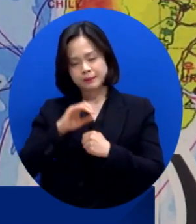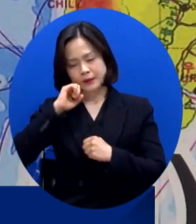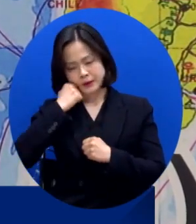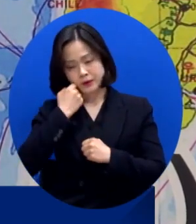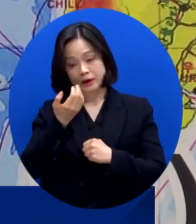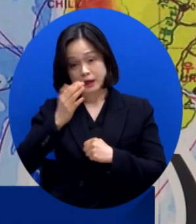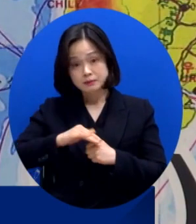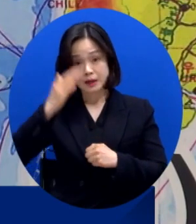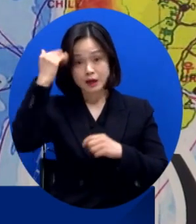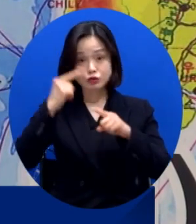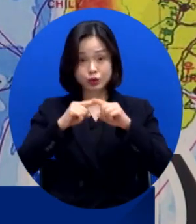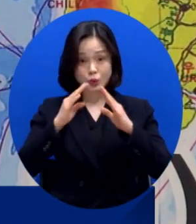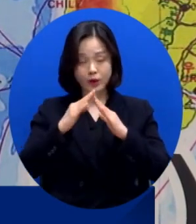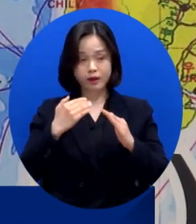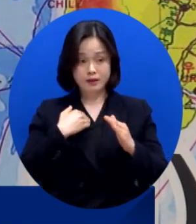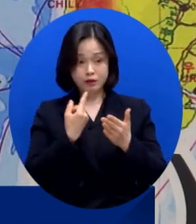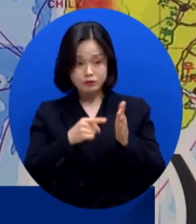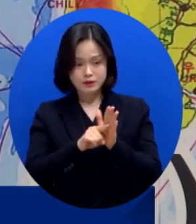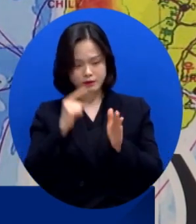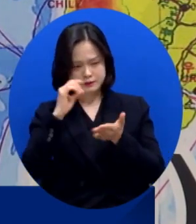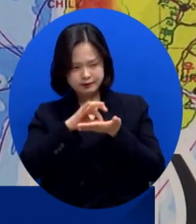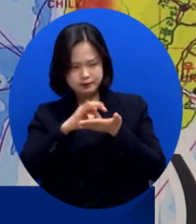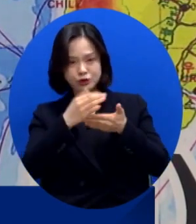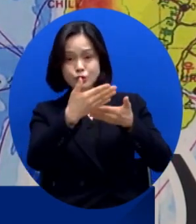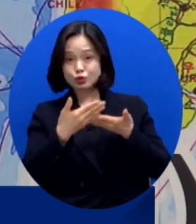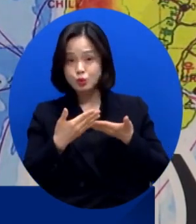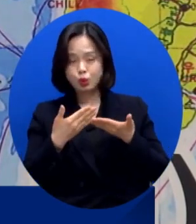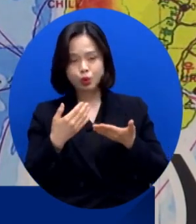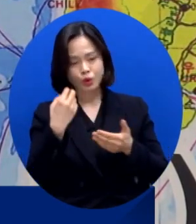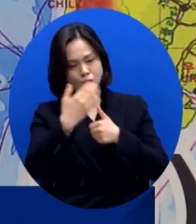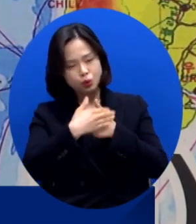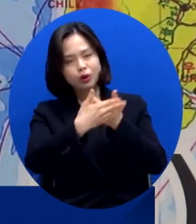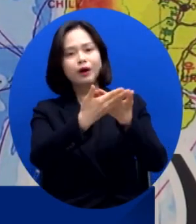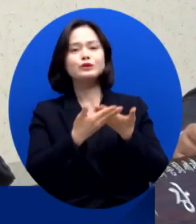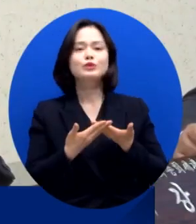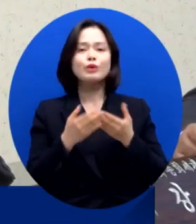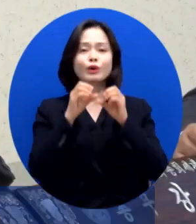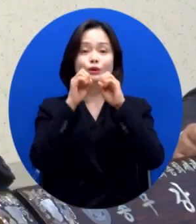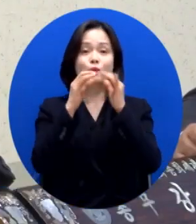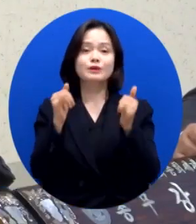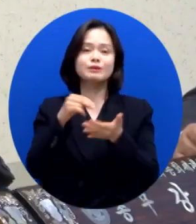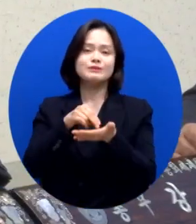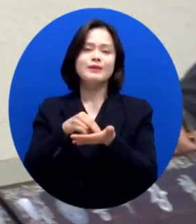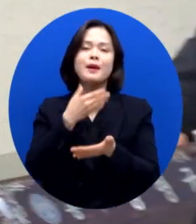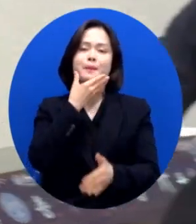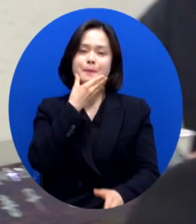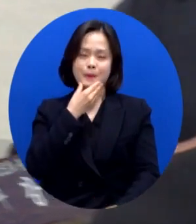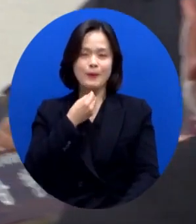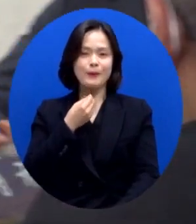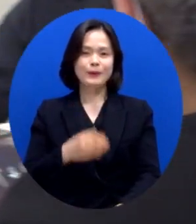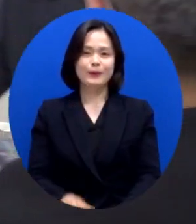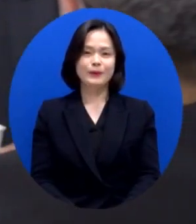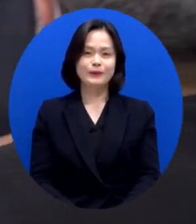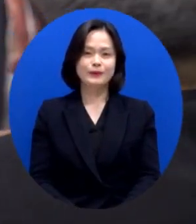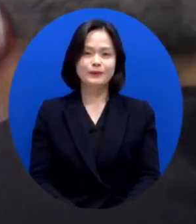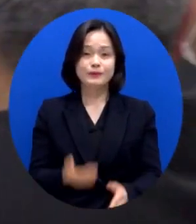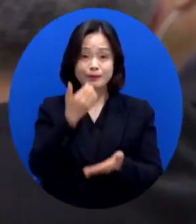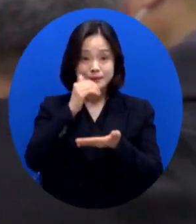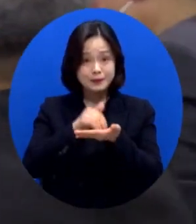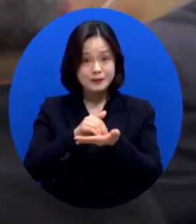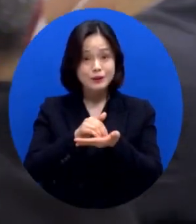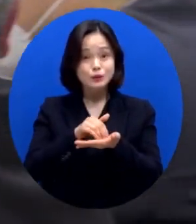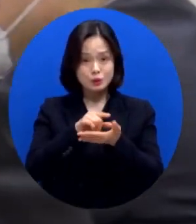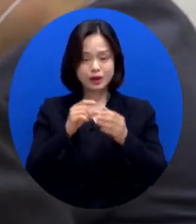뭐 이것이 아니라 그 사랑이 왔다는 것 자체에 대해서 이분들이 아주 행복해하고요. 예장 백석총회